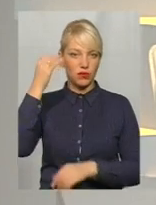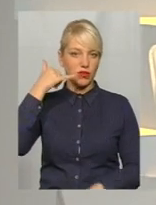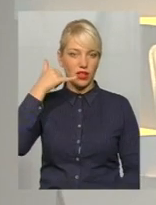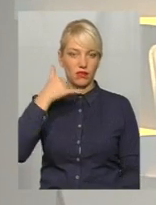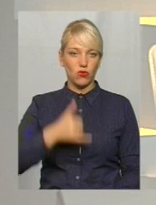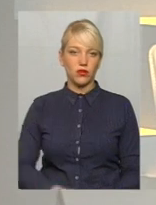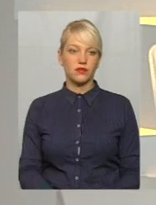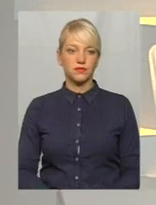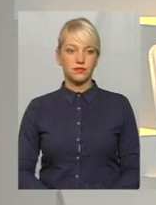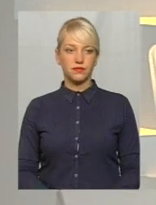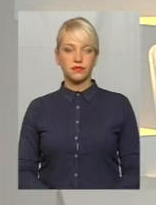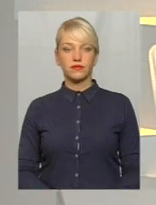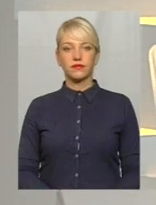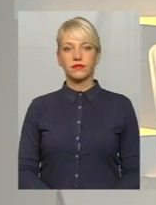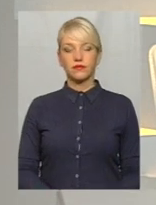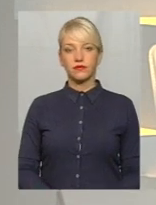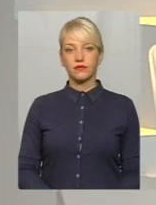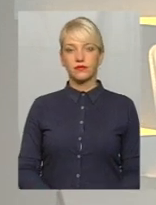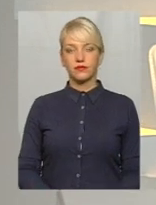вас. Говоріть, будь ласка.